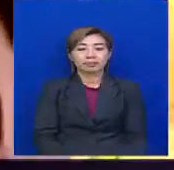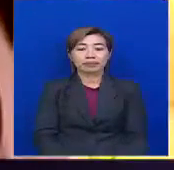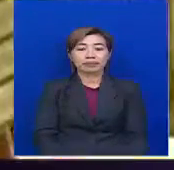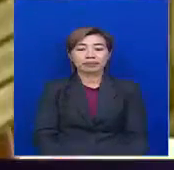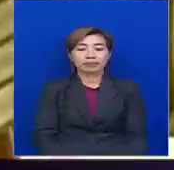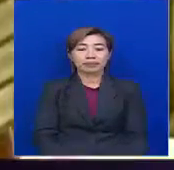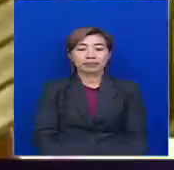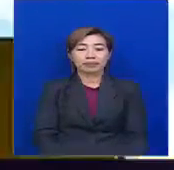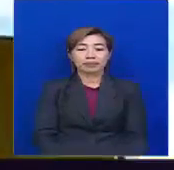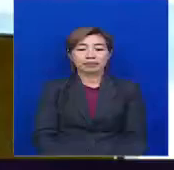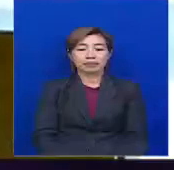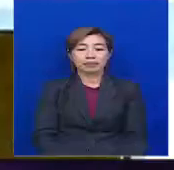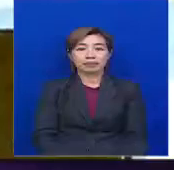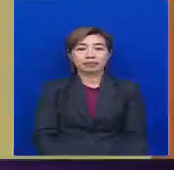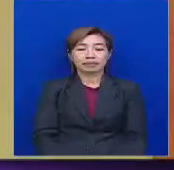ค่ะ